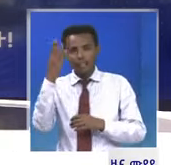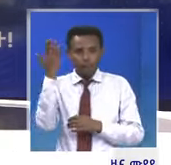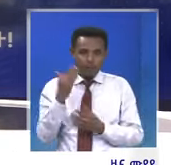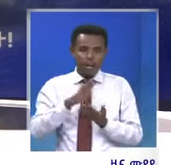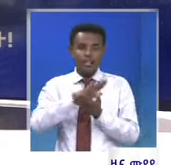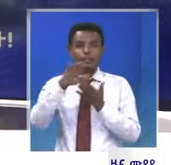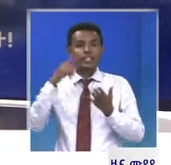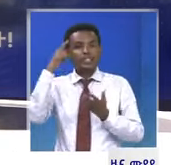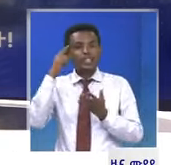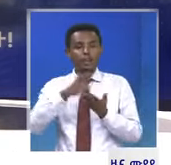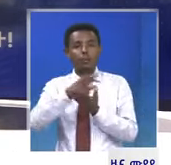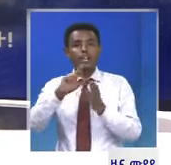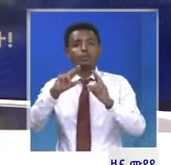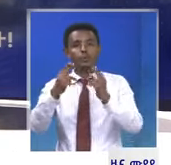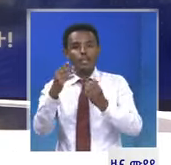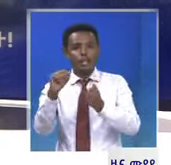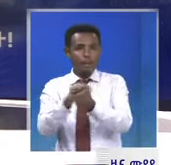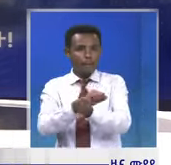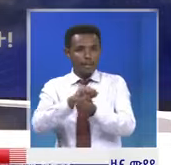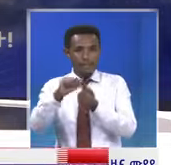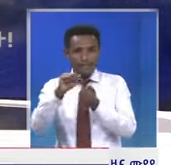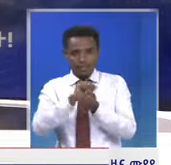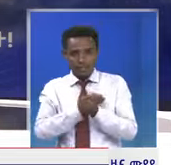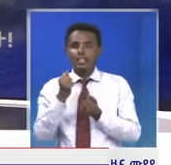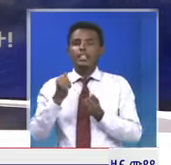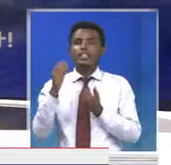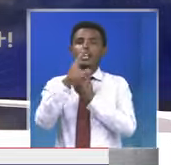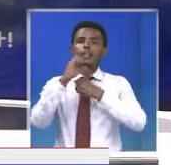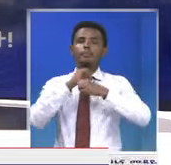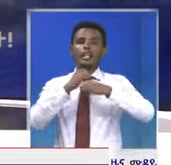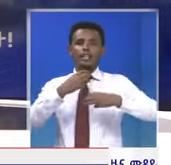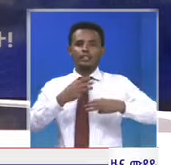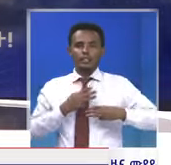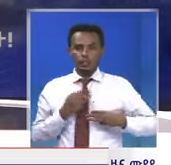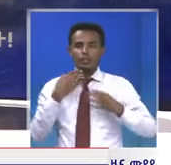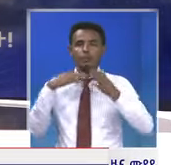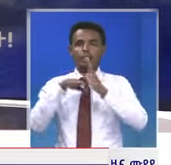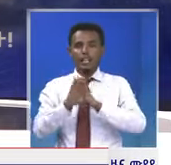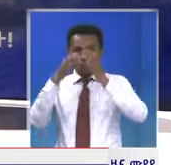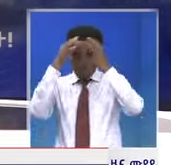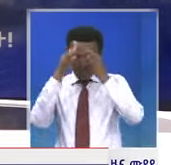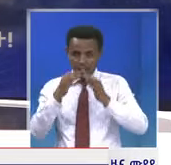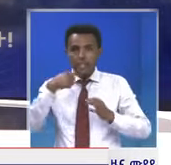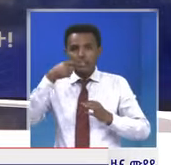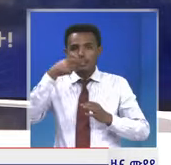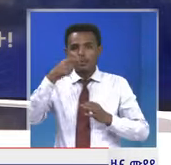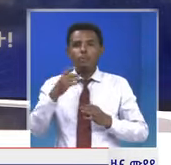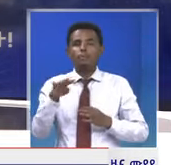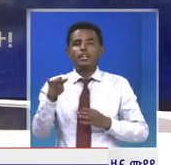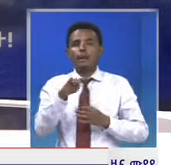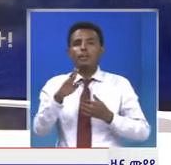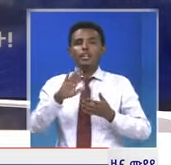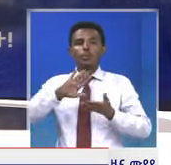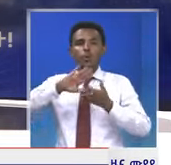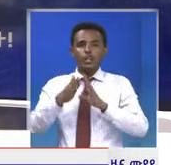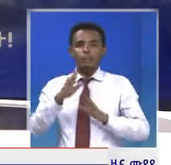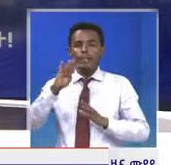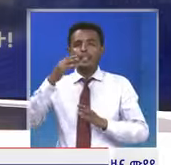አሸባሪው የትግራይ ወራሪ ቡድን ለመደምሰስ የሀገር መከላከያን ለመቀላቀል ወሰነናል ሲሉ በምዕራብ ጎንደር ዞን መተማ